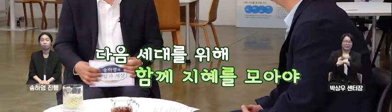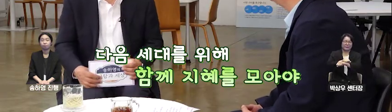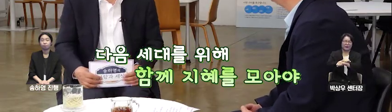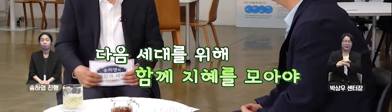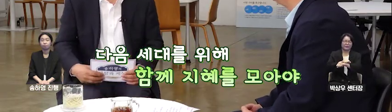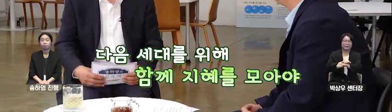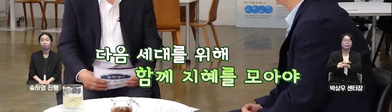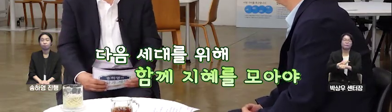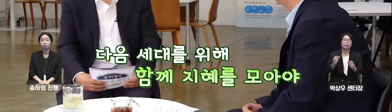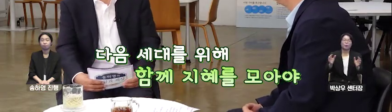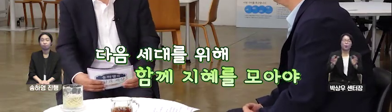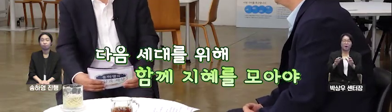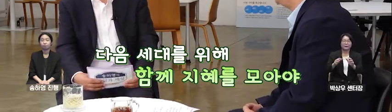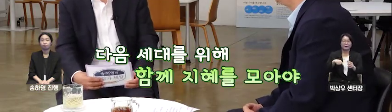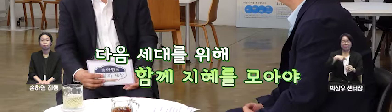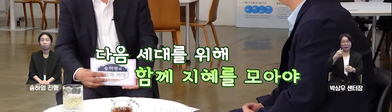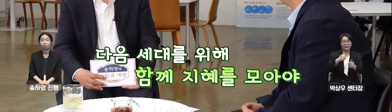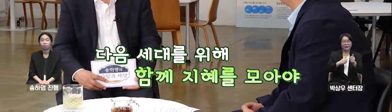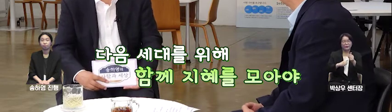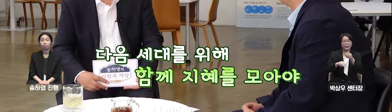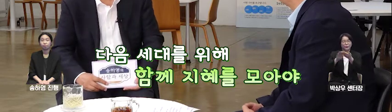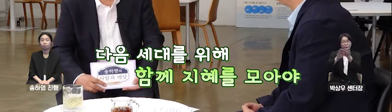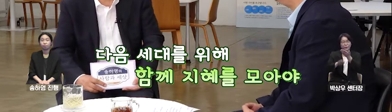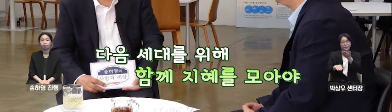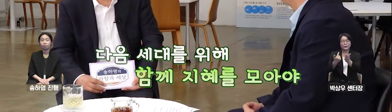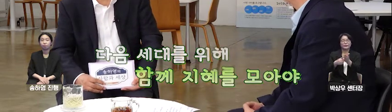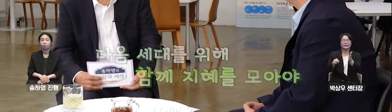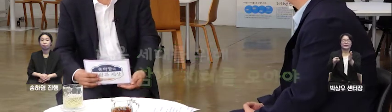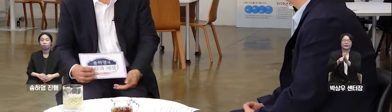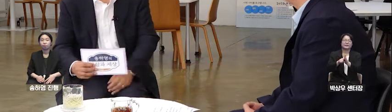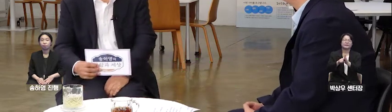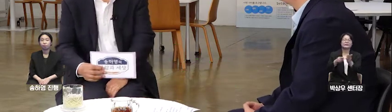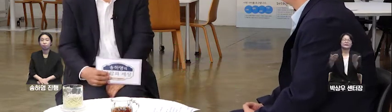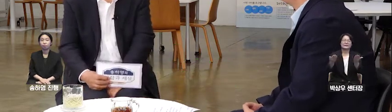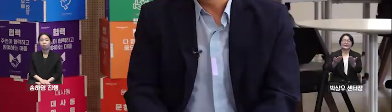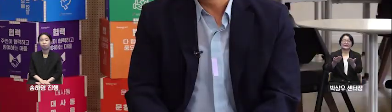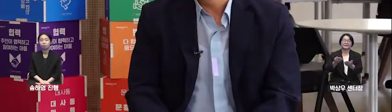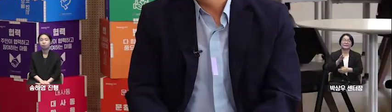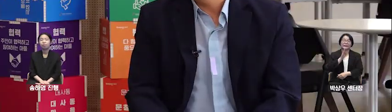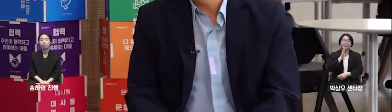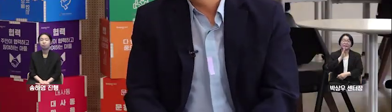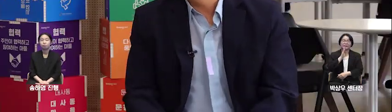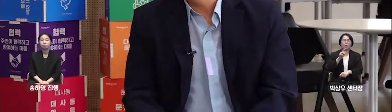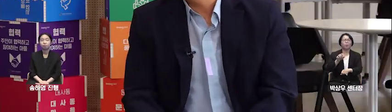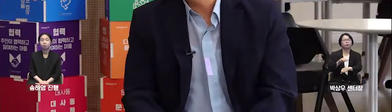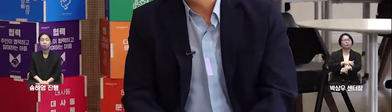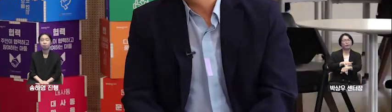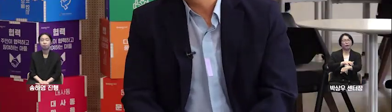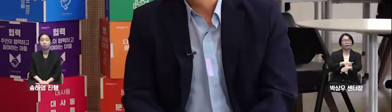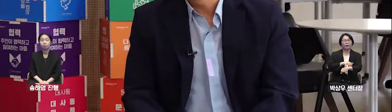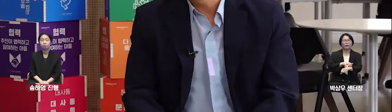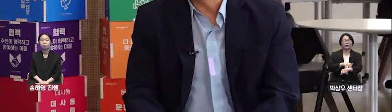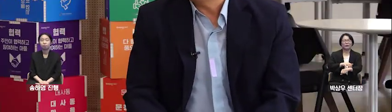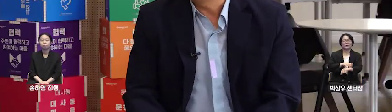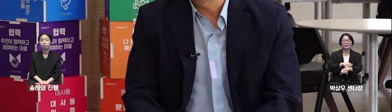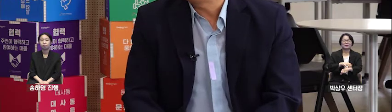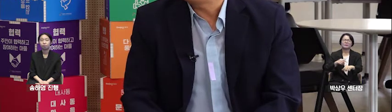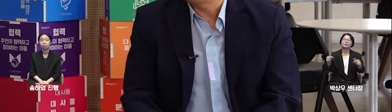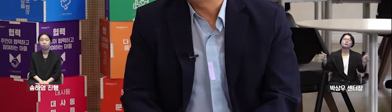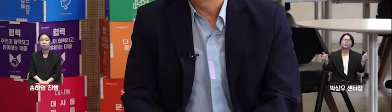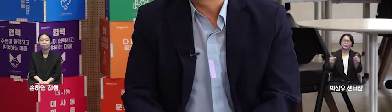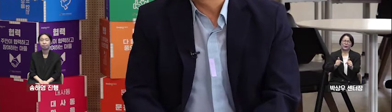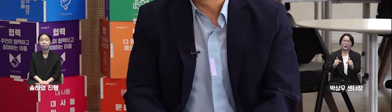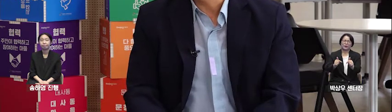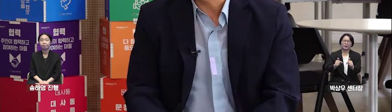것이 다음 세대를 위한 다 그 역할이지 않을까 싶어서요. 그런 불편은 최근에 많이 없어진